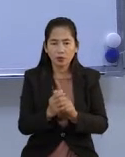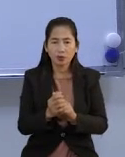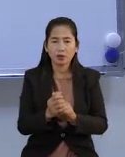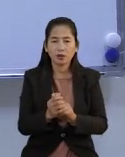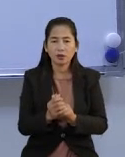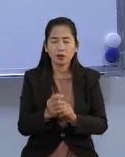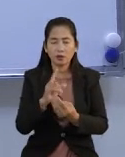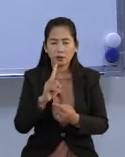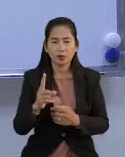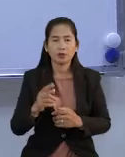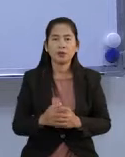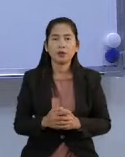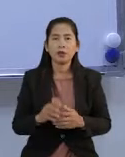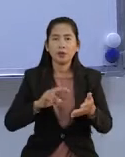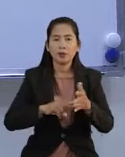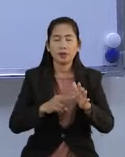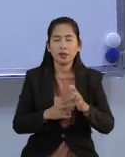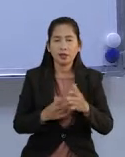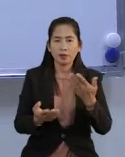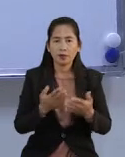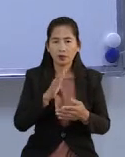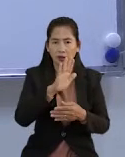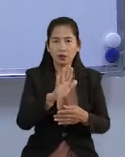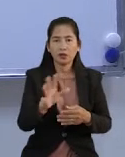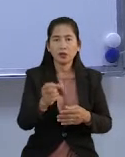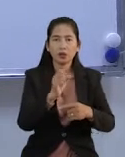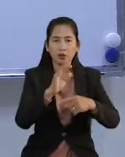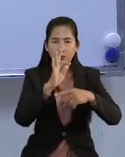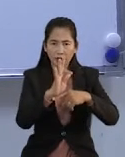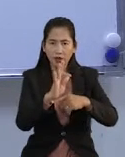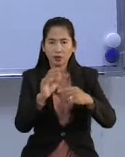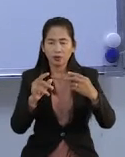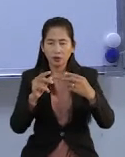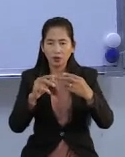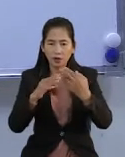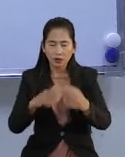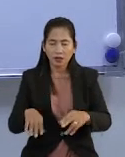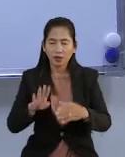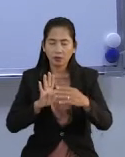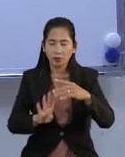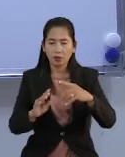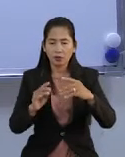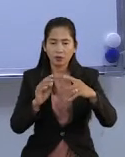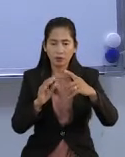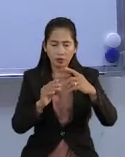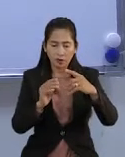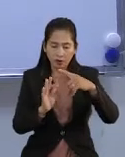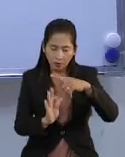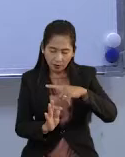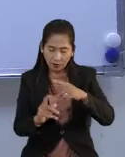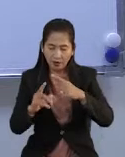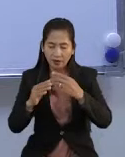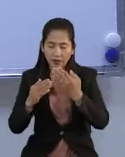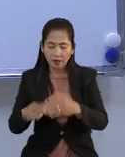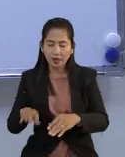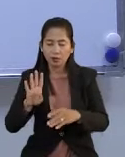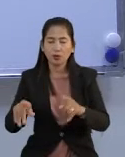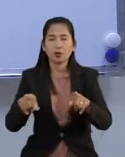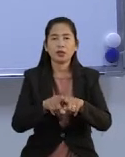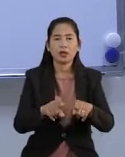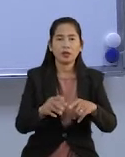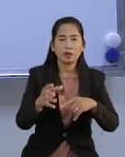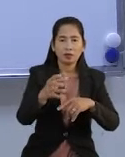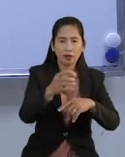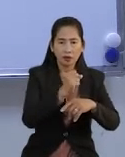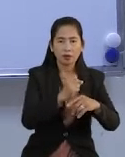tái tại mùi miên này tha bà con dục phía dục chạy nâng bốn phía bầy có con chạy nâng bốn đài bà con dục